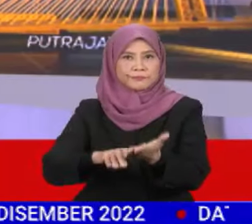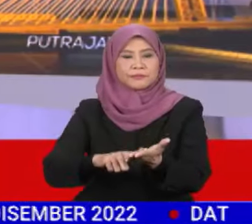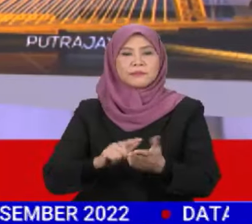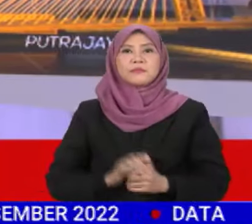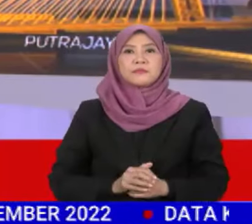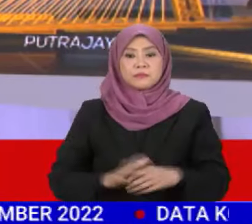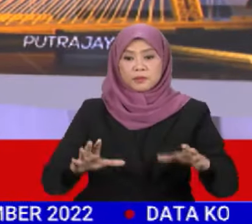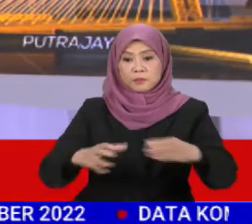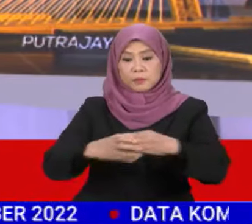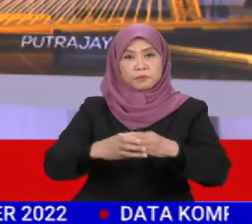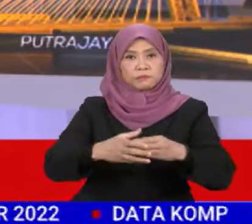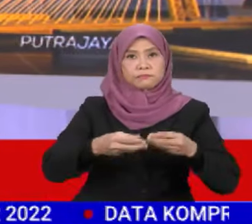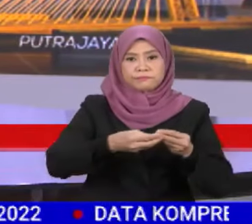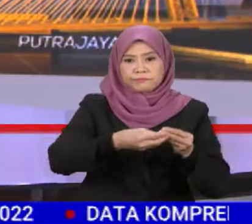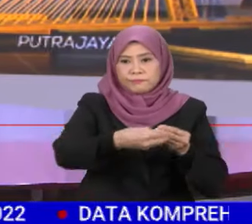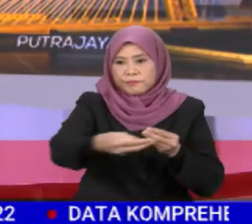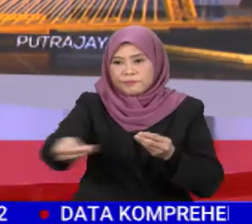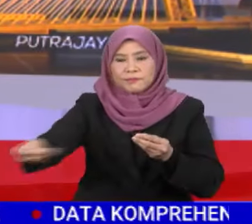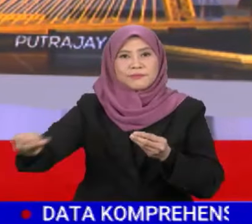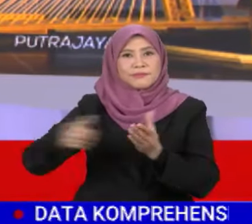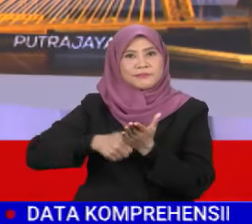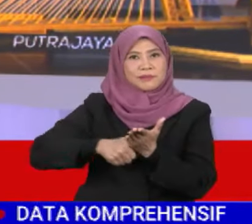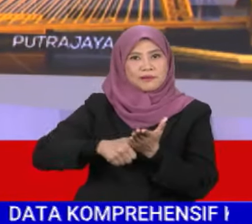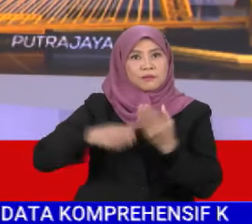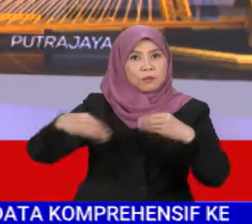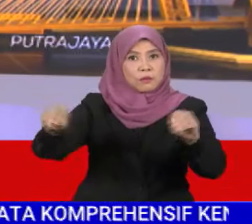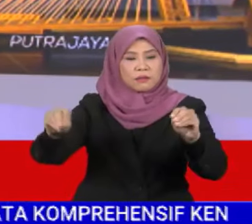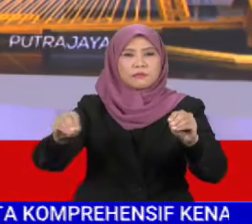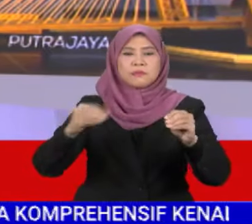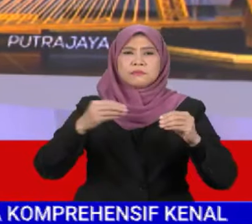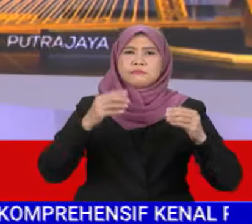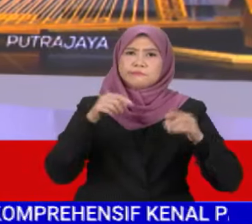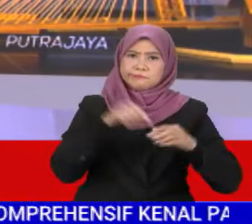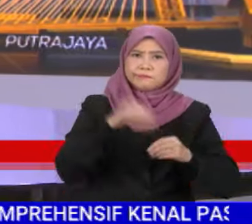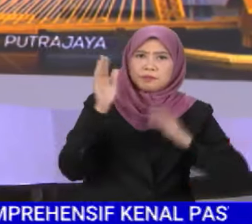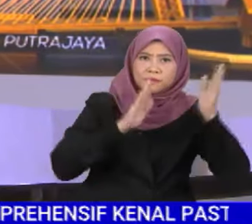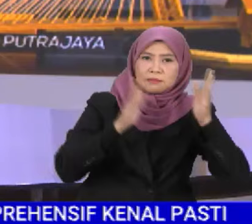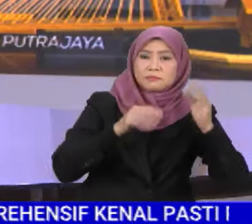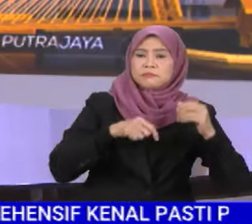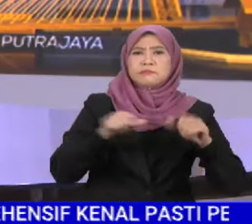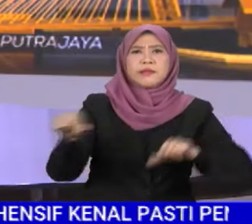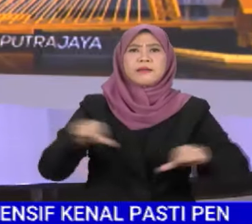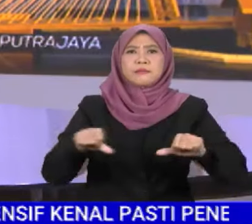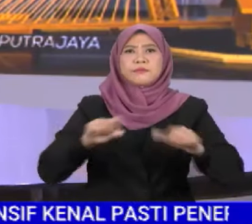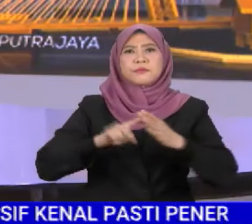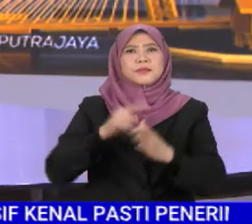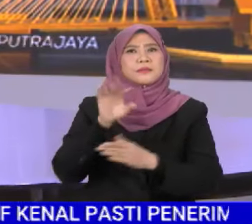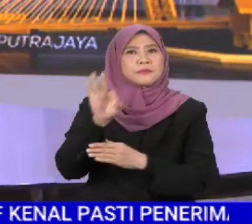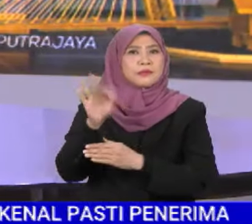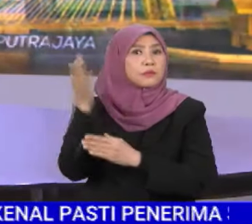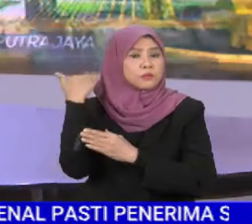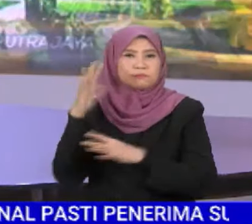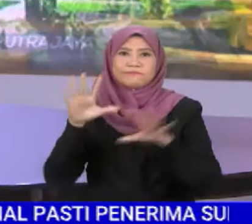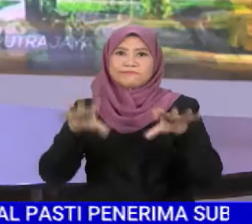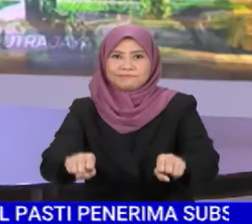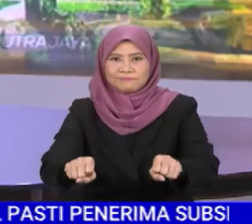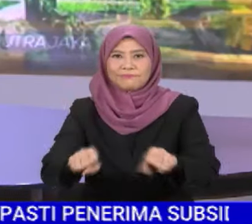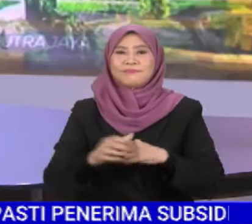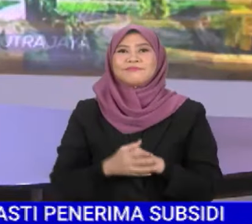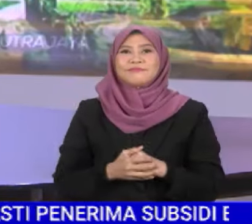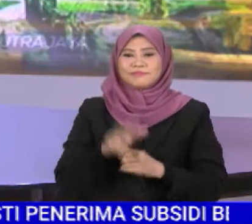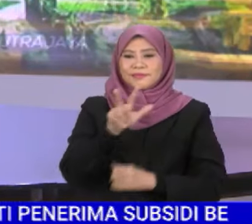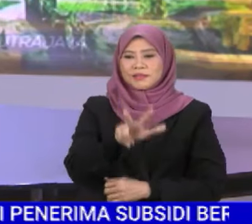sedikit pengedaran dan penjualan dada untuk pasaran tempatan yang aktif sejak September lalu tumpas